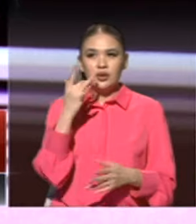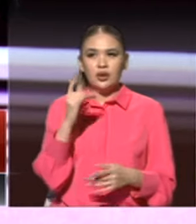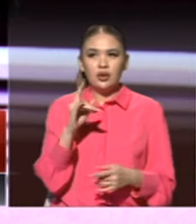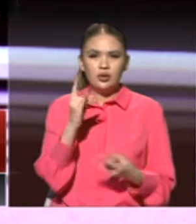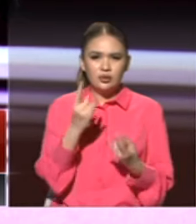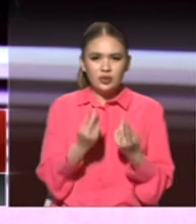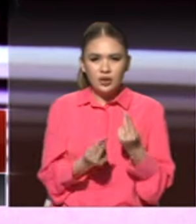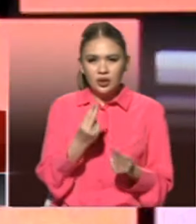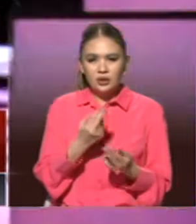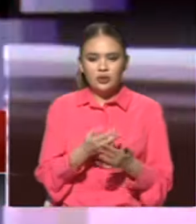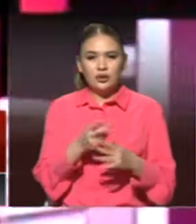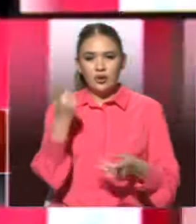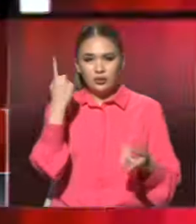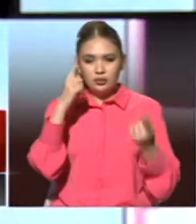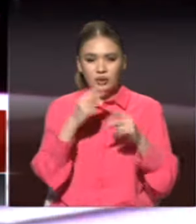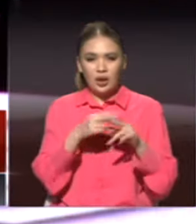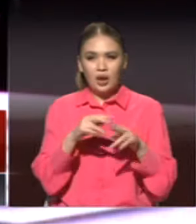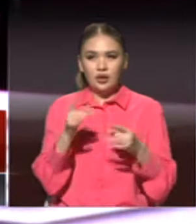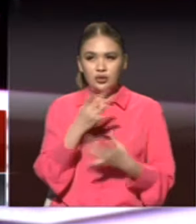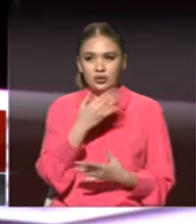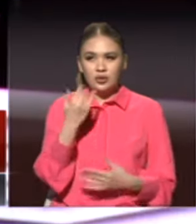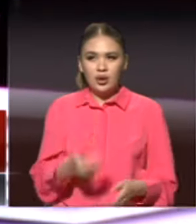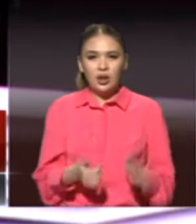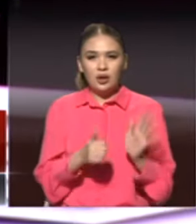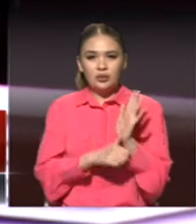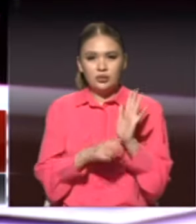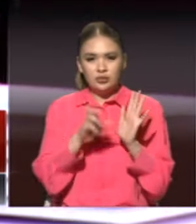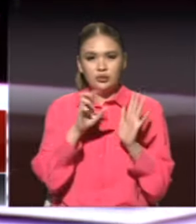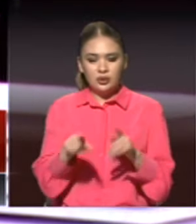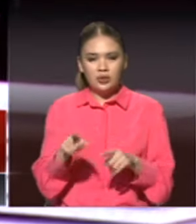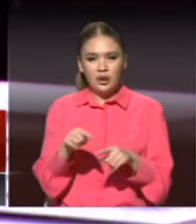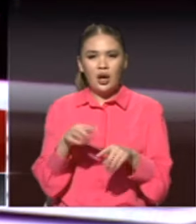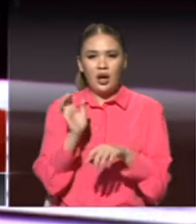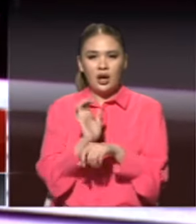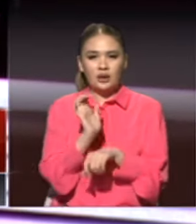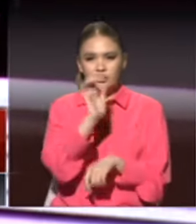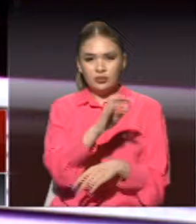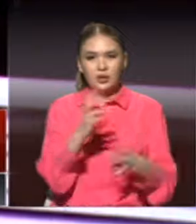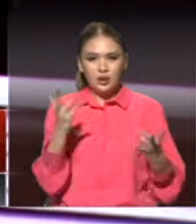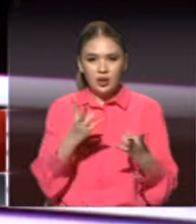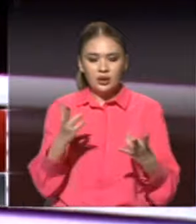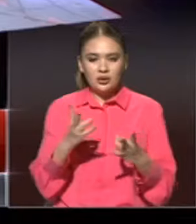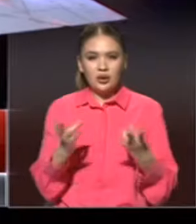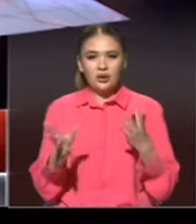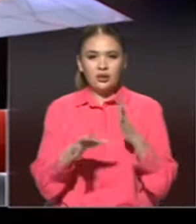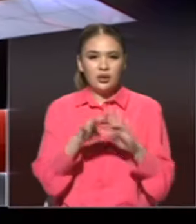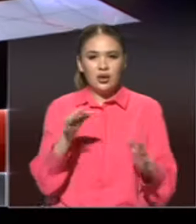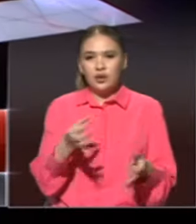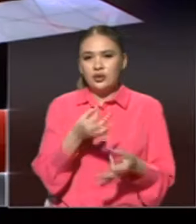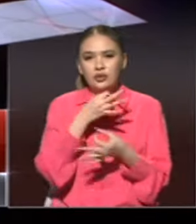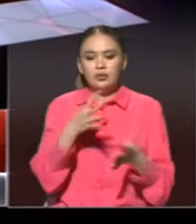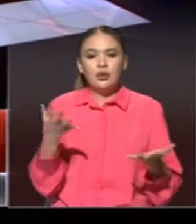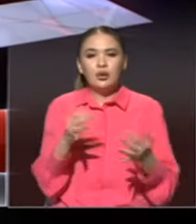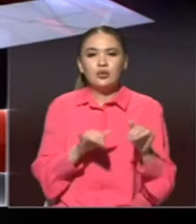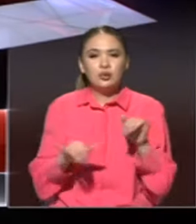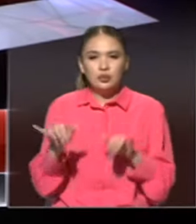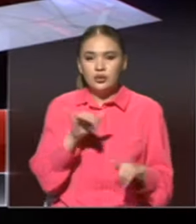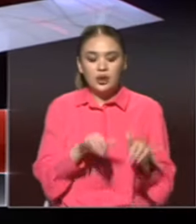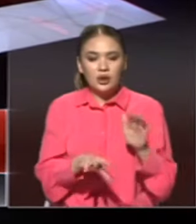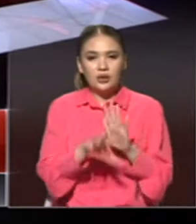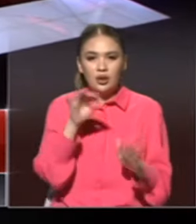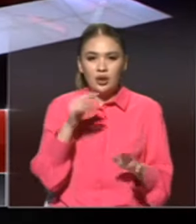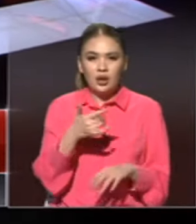әңгіме айтатын еді деген жоқ қазір. Айтады, 60 балл, бір нәрсе қылып жібер мына баланы, бір нәрсе қылып түсіру керек. Қайда тапсырса болады? Өңір,